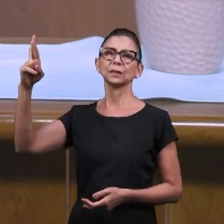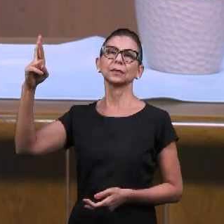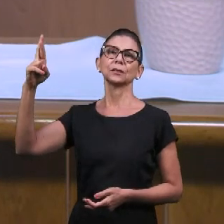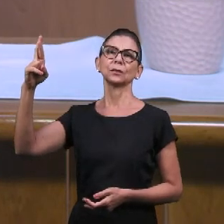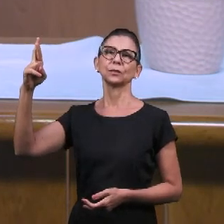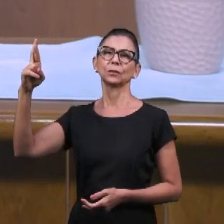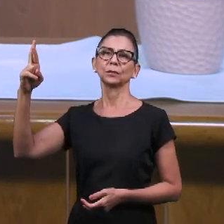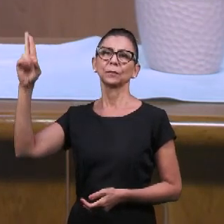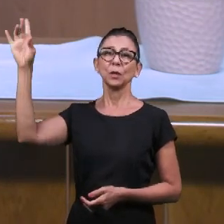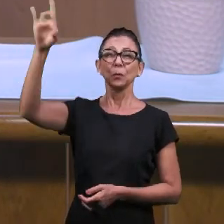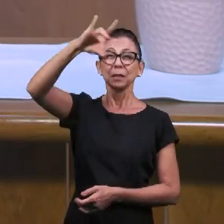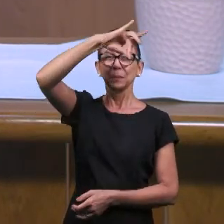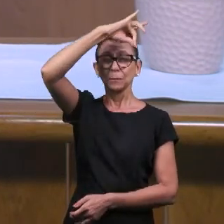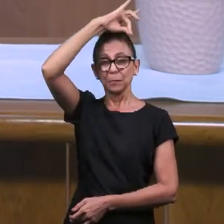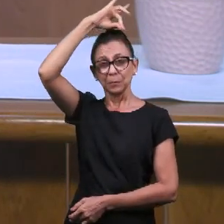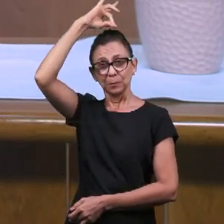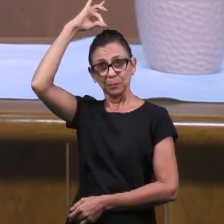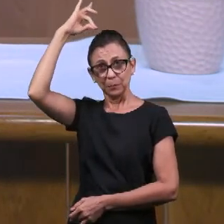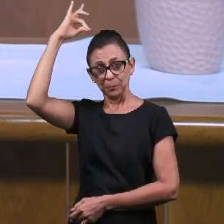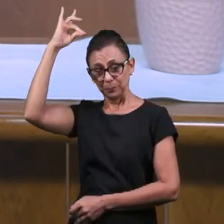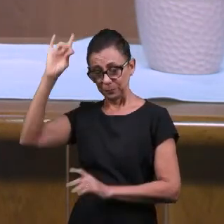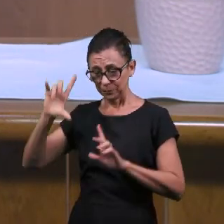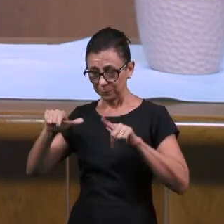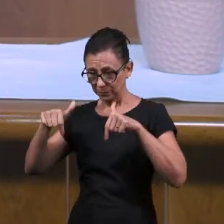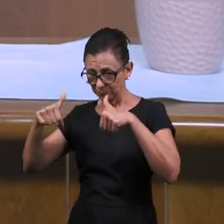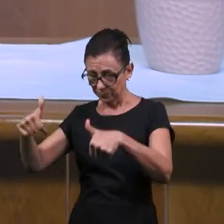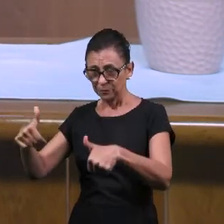ресурс ее – это Господь.